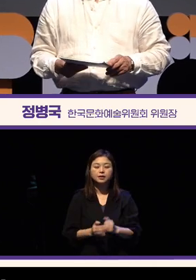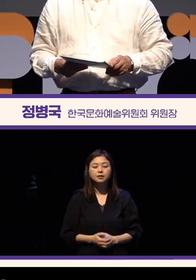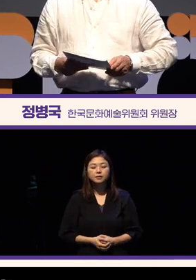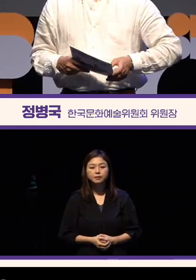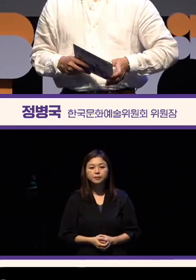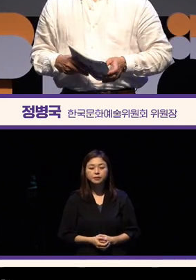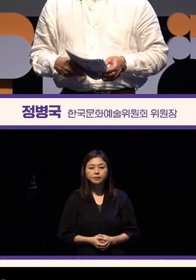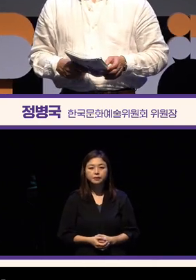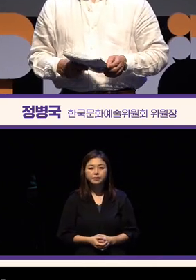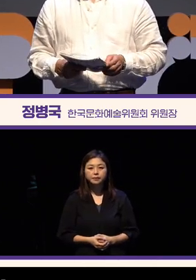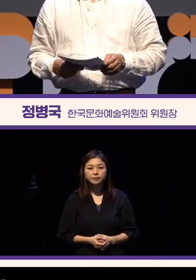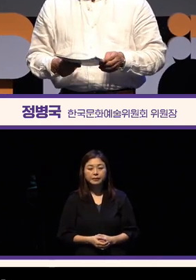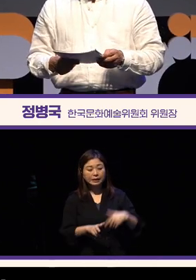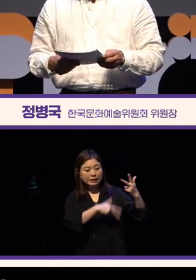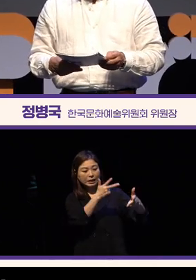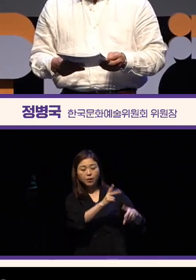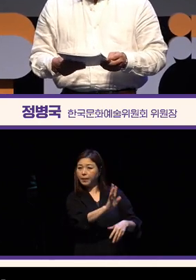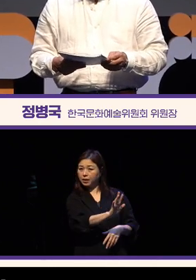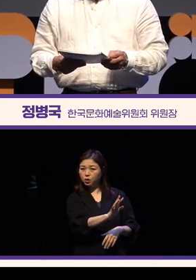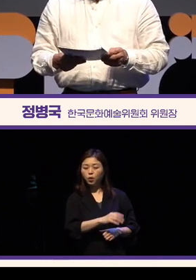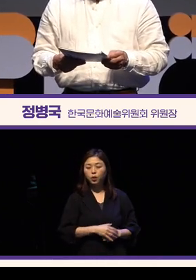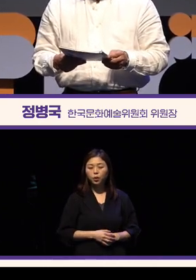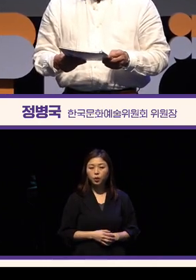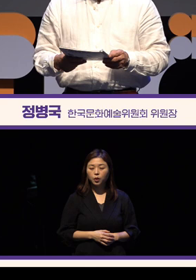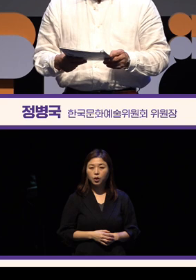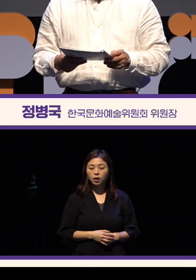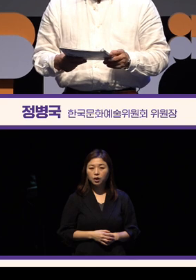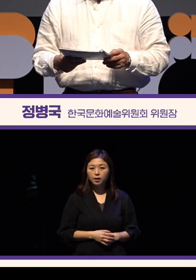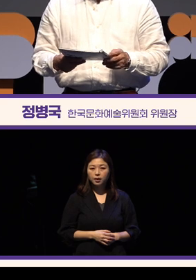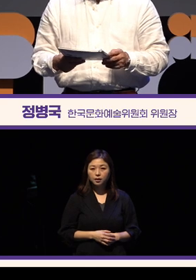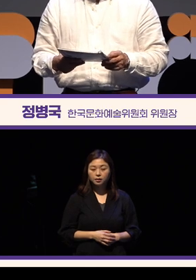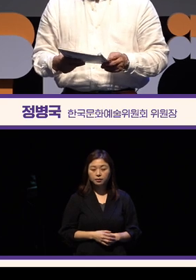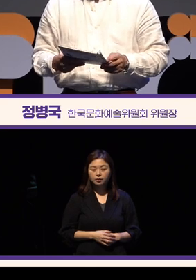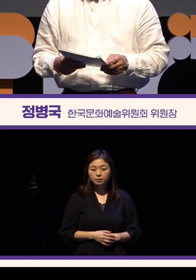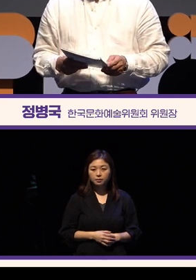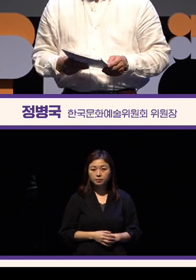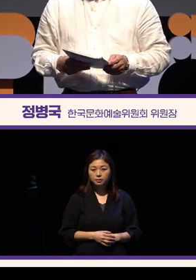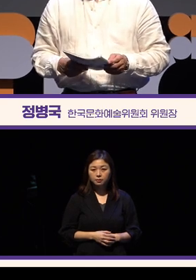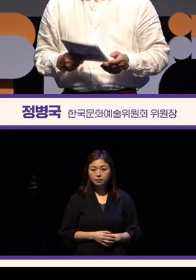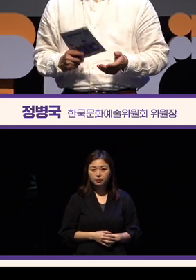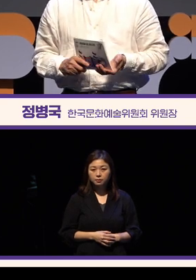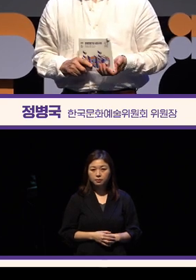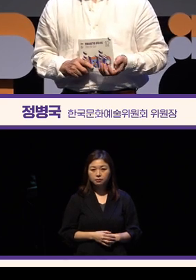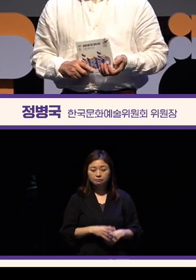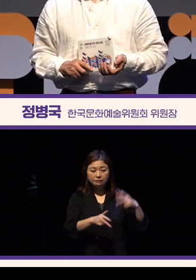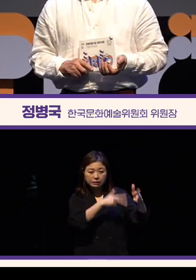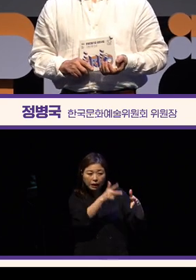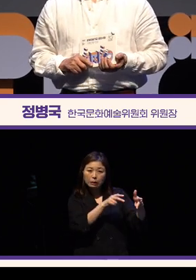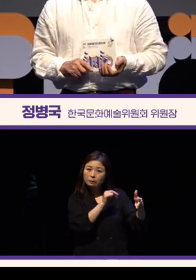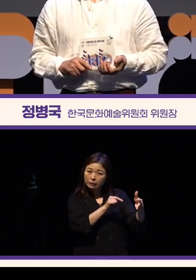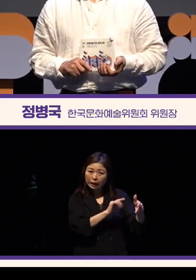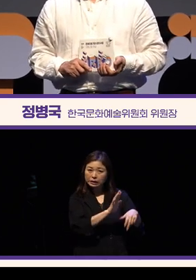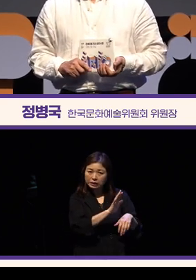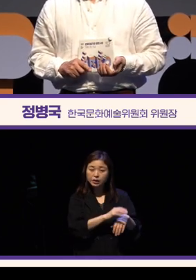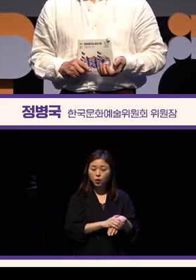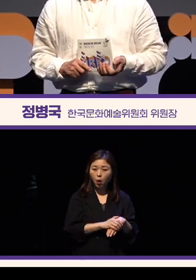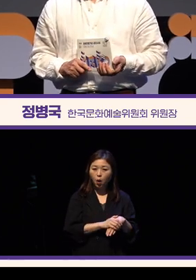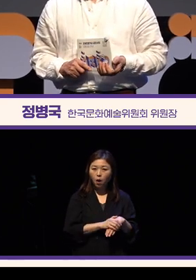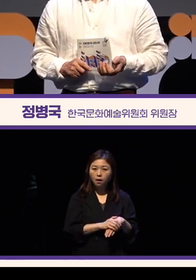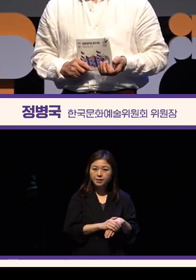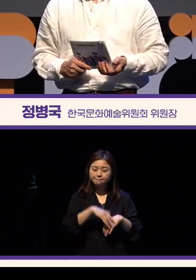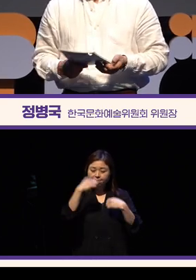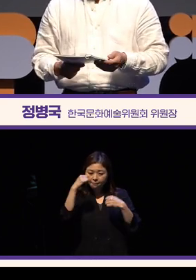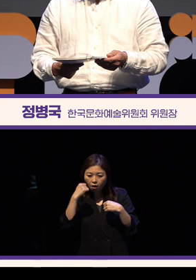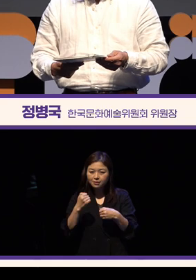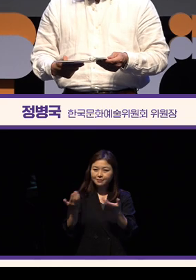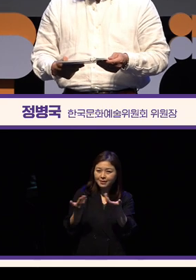프로젝트가 아닌 그리고 현장에서는 그리고 프로젝트 간이 현장에 플레이어를 지원한다